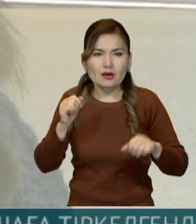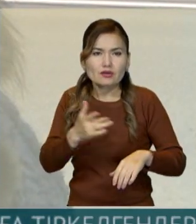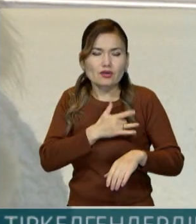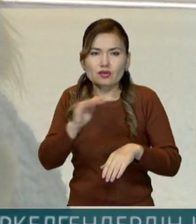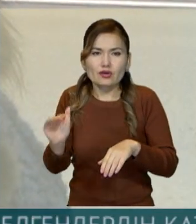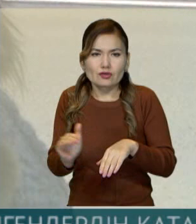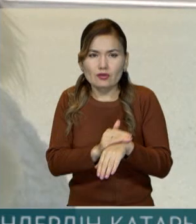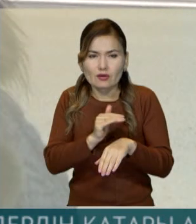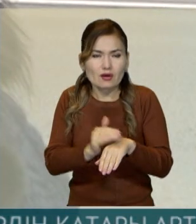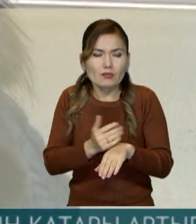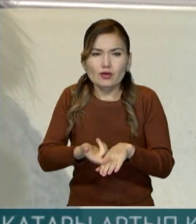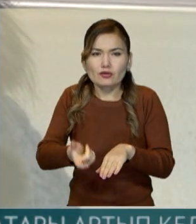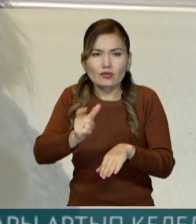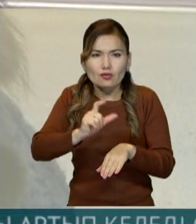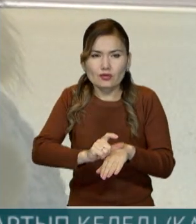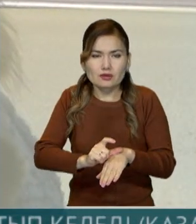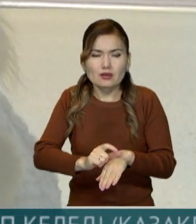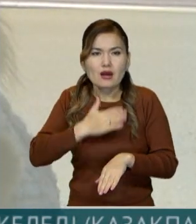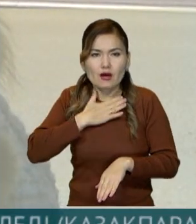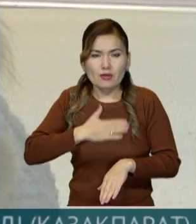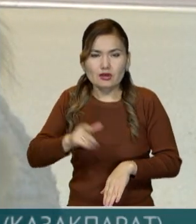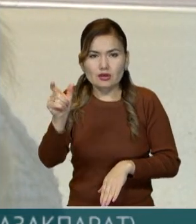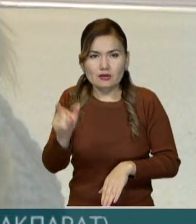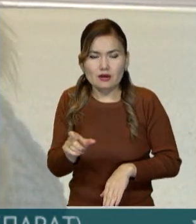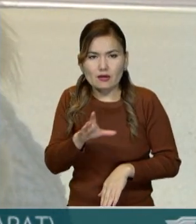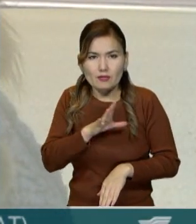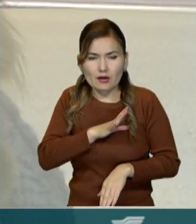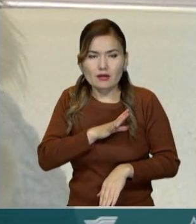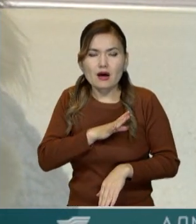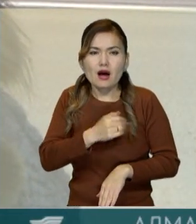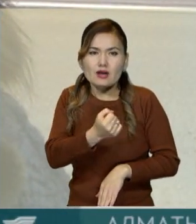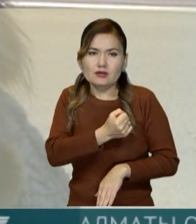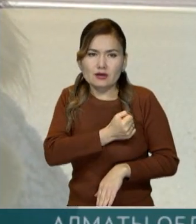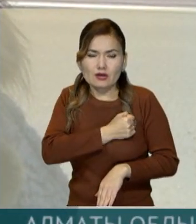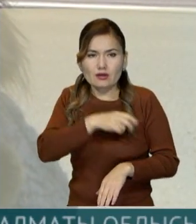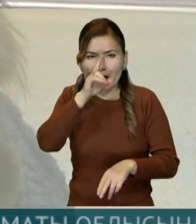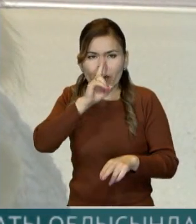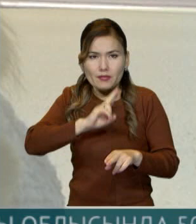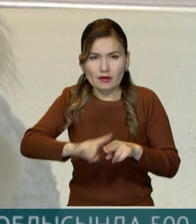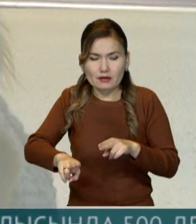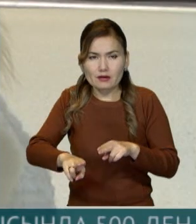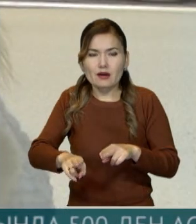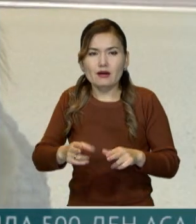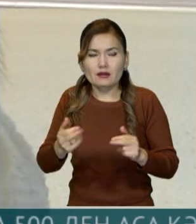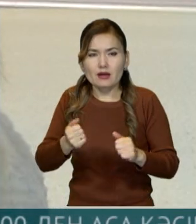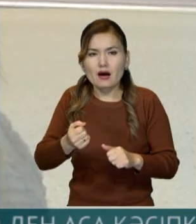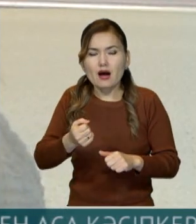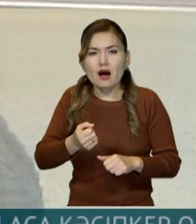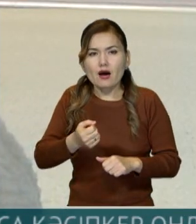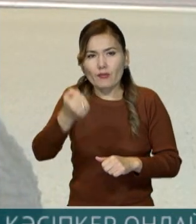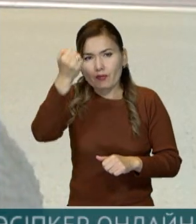азамат болсын деген естелікте өзім санаймын. Енді бұған енді біздің жастарымыз гүл қойып,